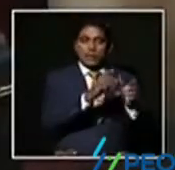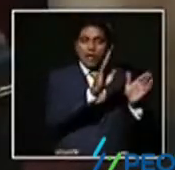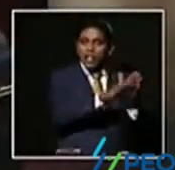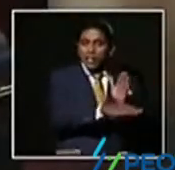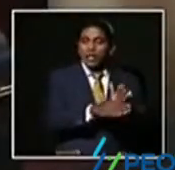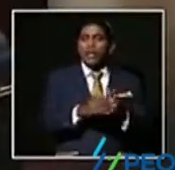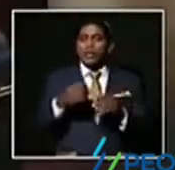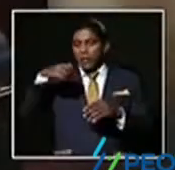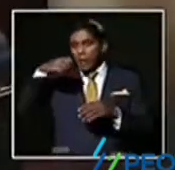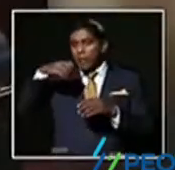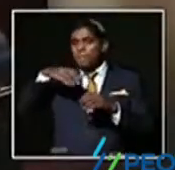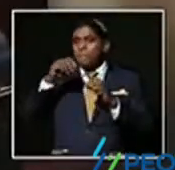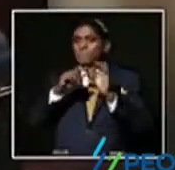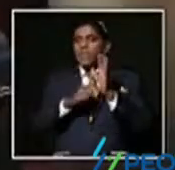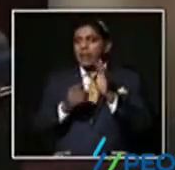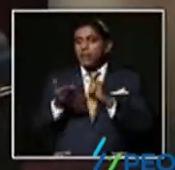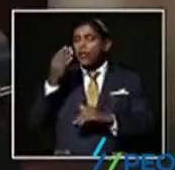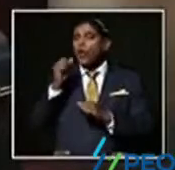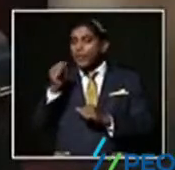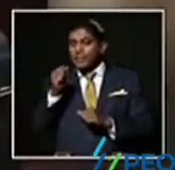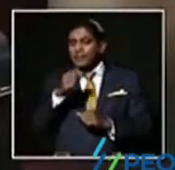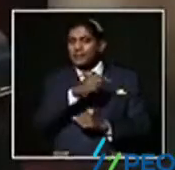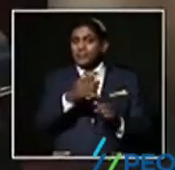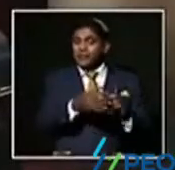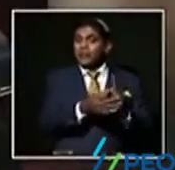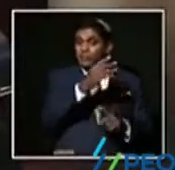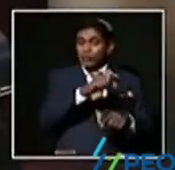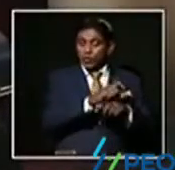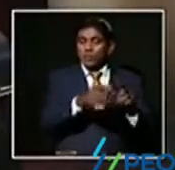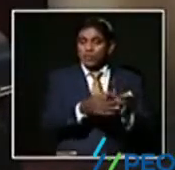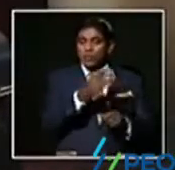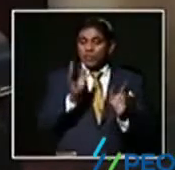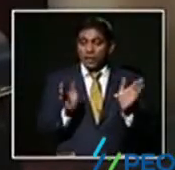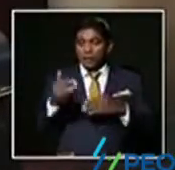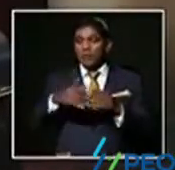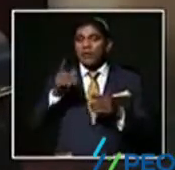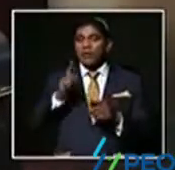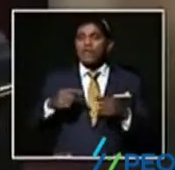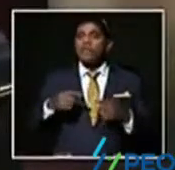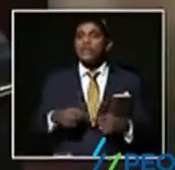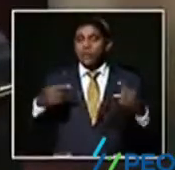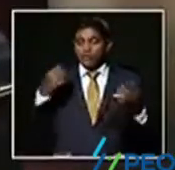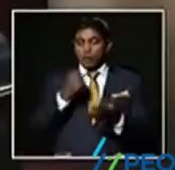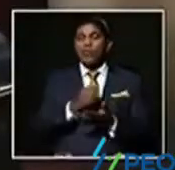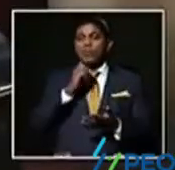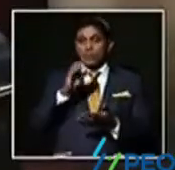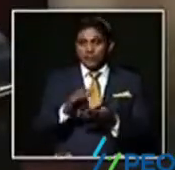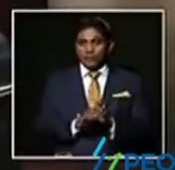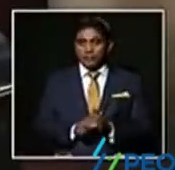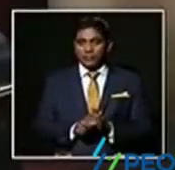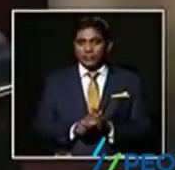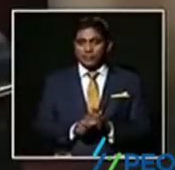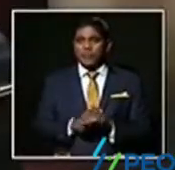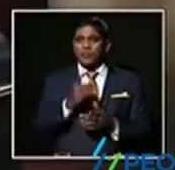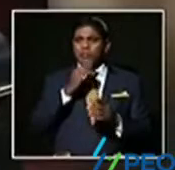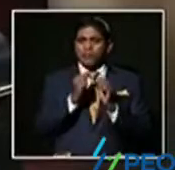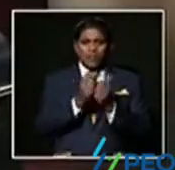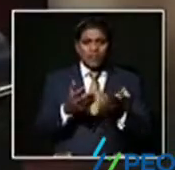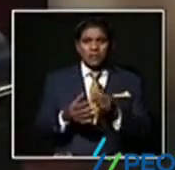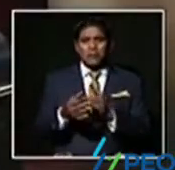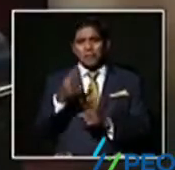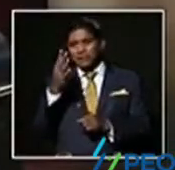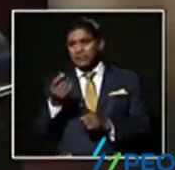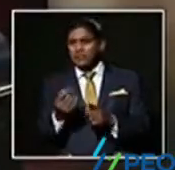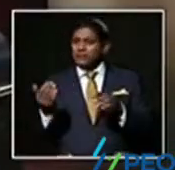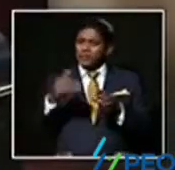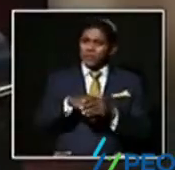මේ සභාපතිවරයාට කොන්දක් තිබුණා කැබිනට් එක ගත්තු තීන්දුවට විරුද්ධව ලිපියකුත් යවන්න. අපිට වැඩක් නැහැ. ඔහු ජනාධිපතිවරණයට ඉදිරිපත්